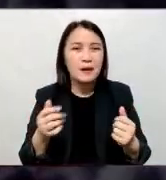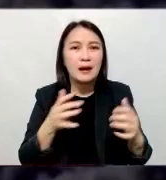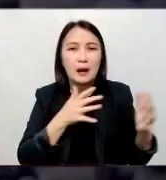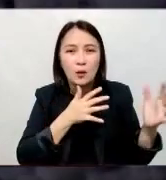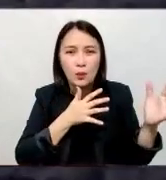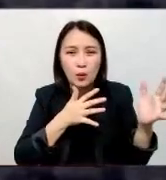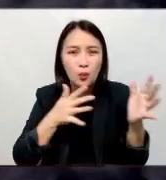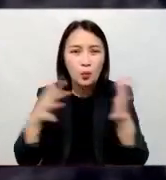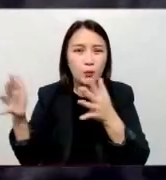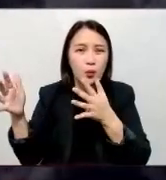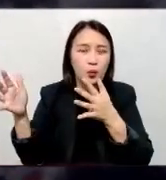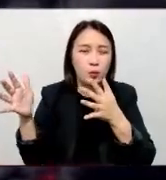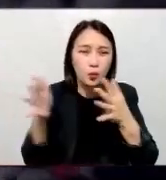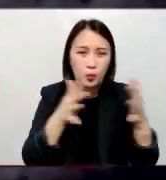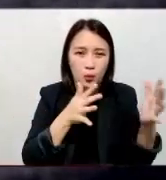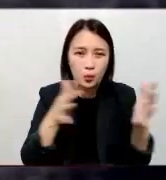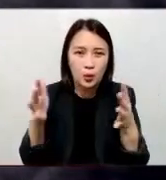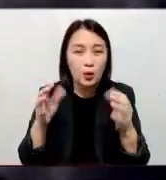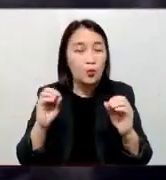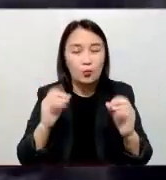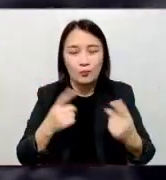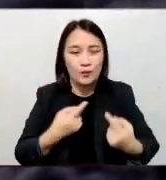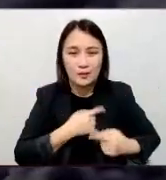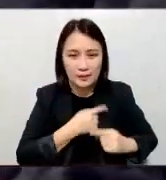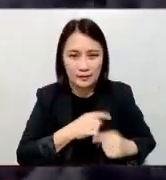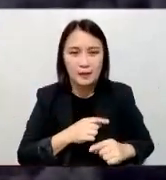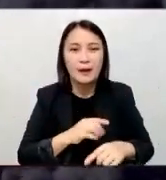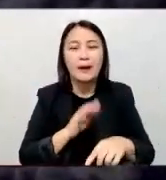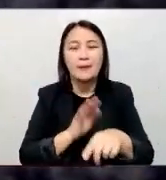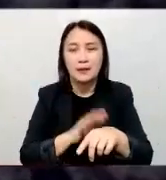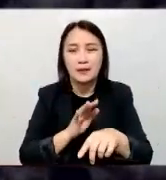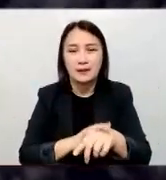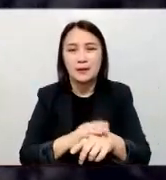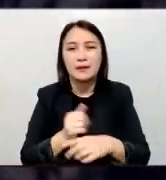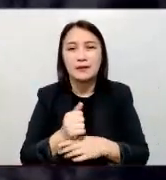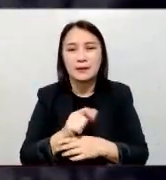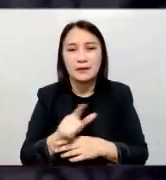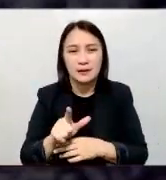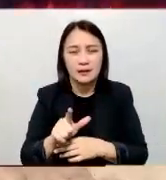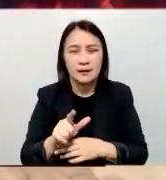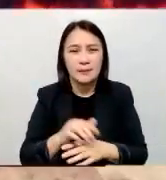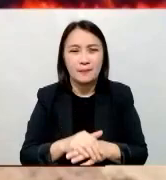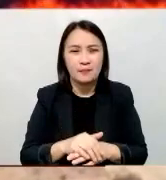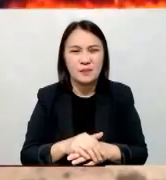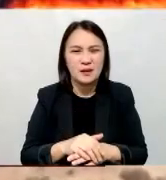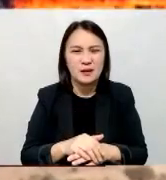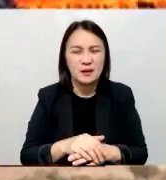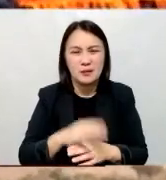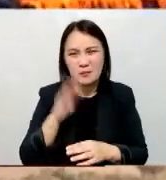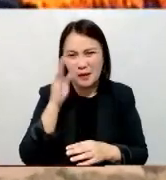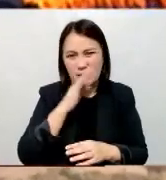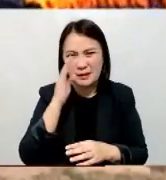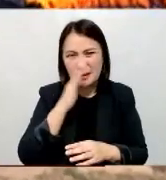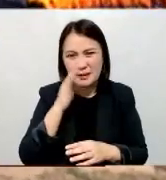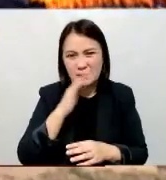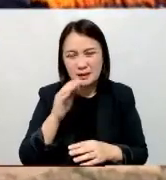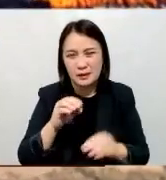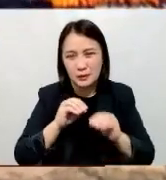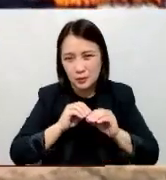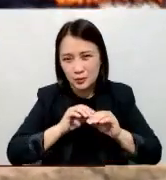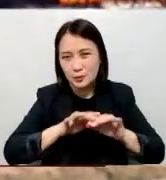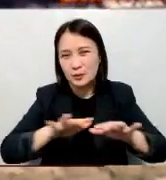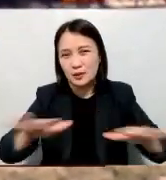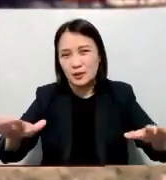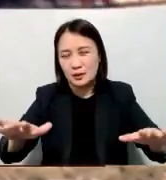nasaktan, pero pinag-iingat ng mga otoridad ang mga residente dahil sa matinding polusyon. Kumalat na kasi sa mga karatig lugar